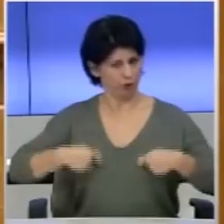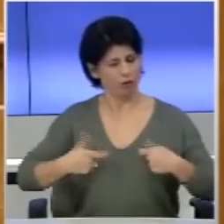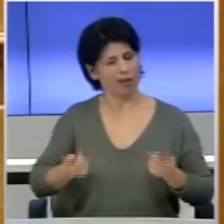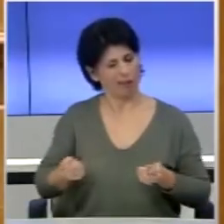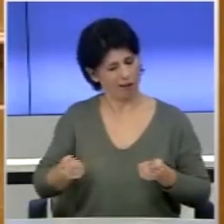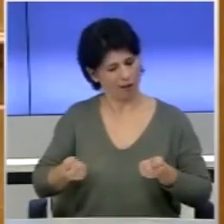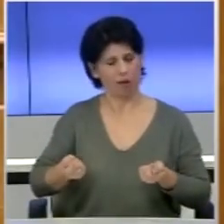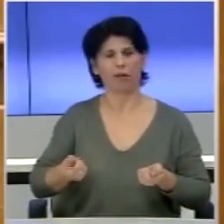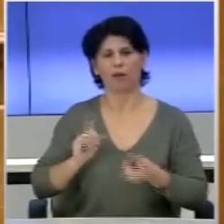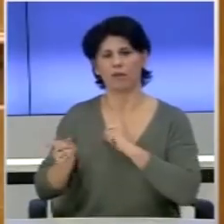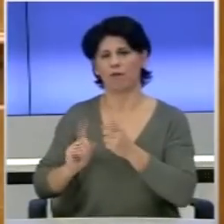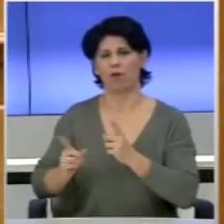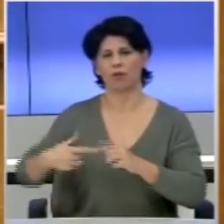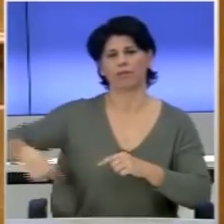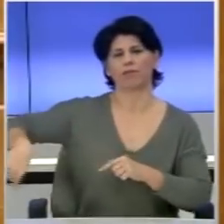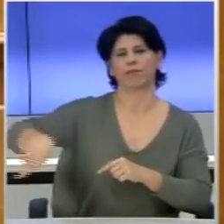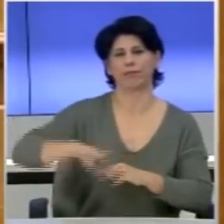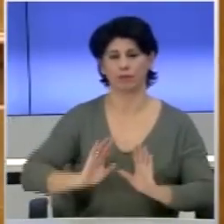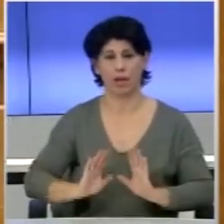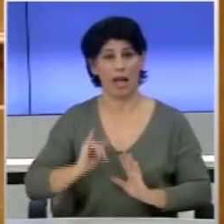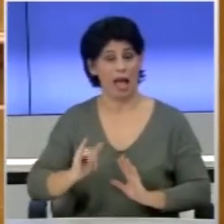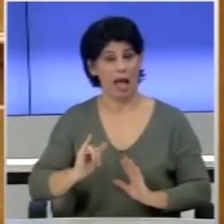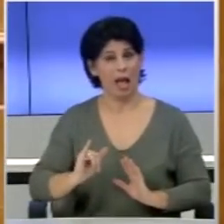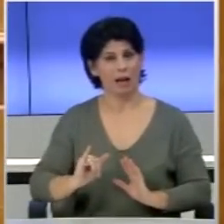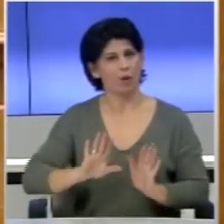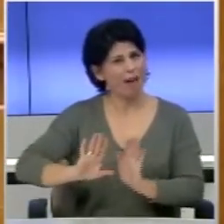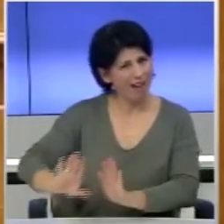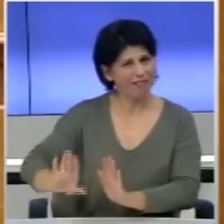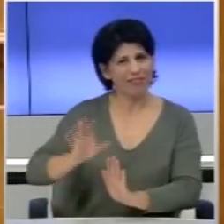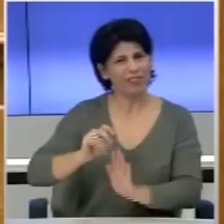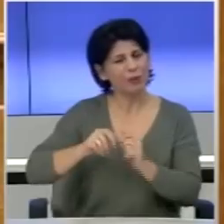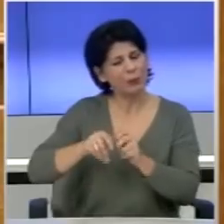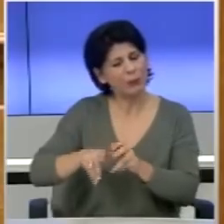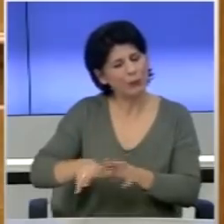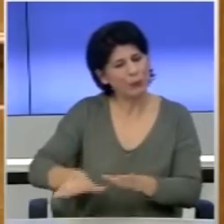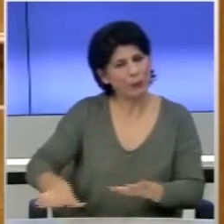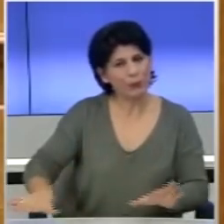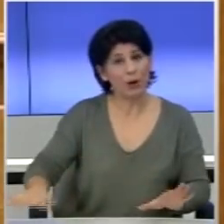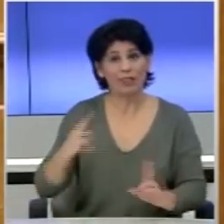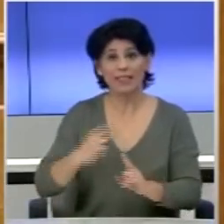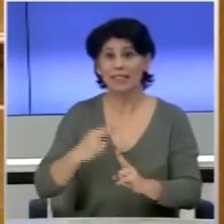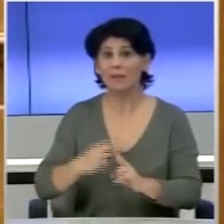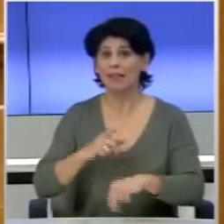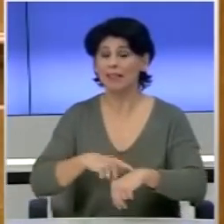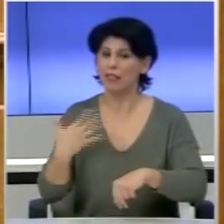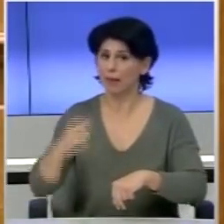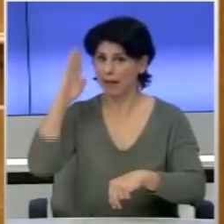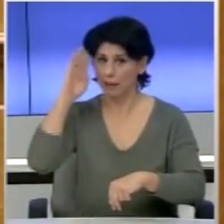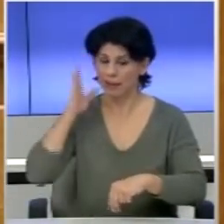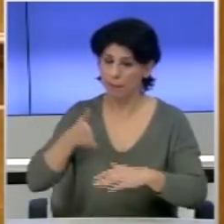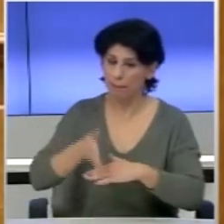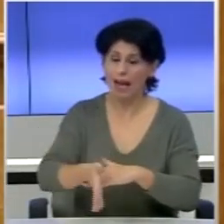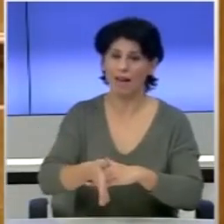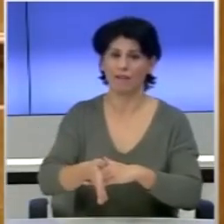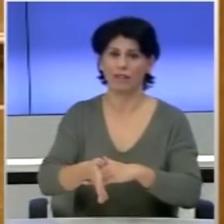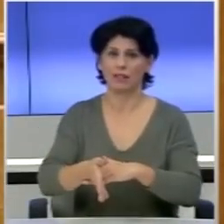της τριγύρω. Αφήνεται ακόμα να εννοηθεί ότι την κρίσιμη στιγμή θα υπάρξει αμερικάνικη